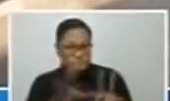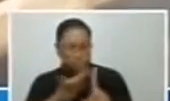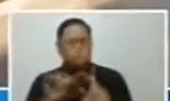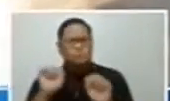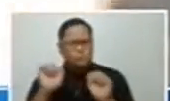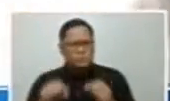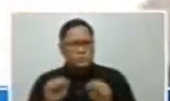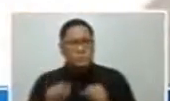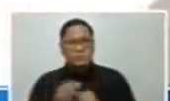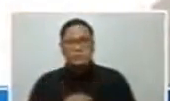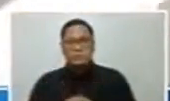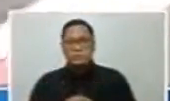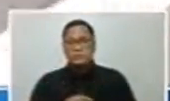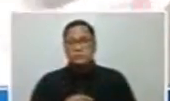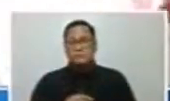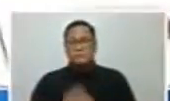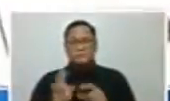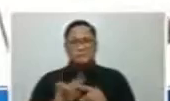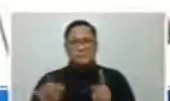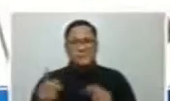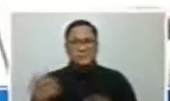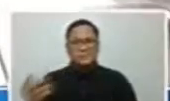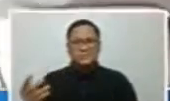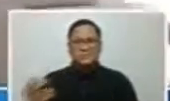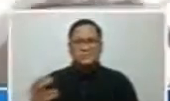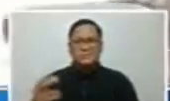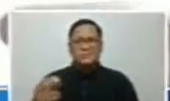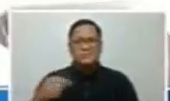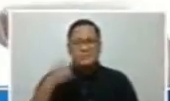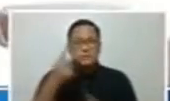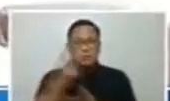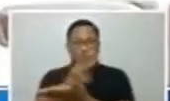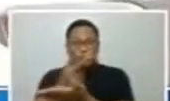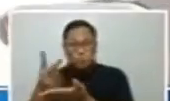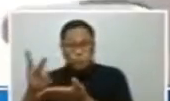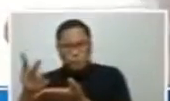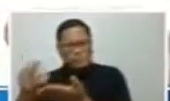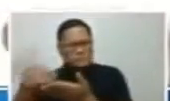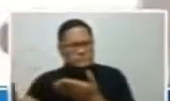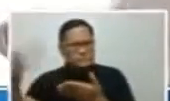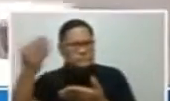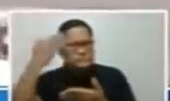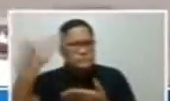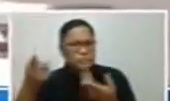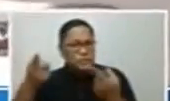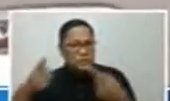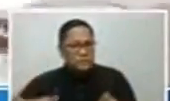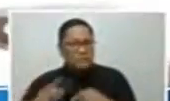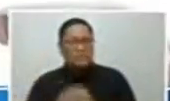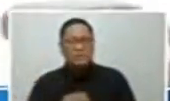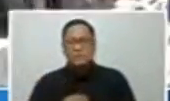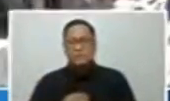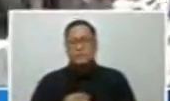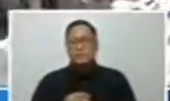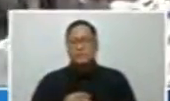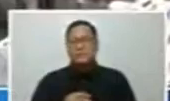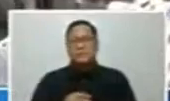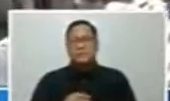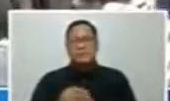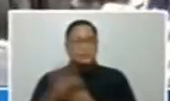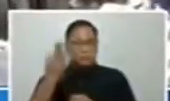mga cadavers. At nag-rent pa tayo ng refrigerated vans, no, para